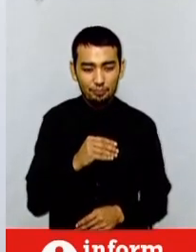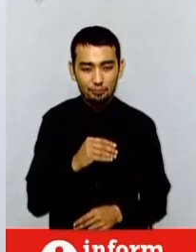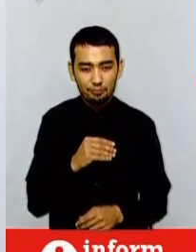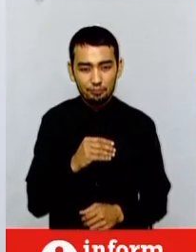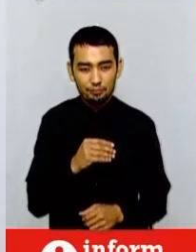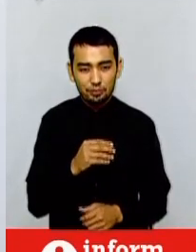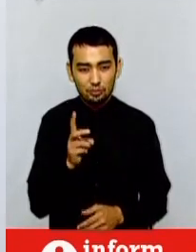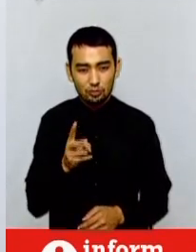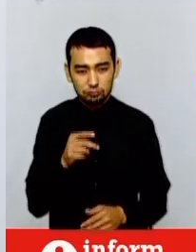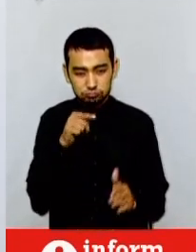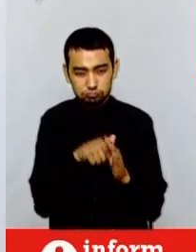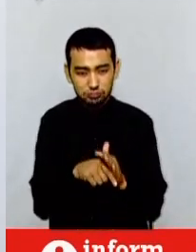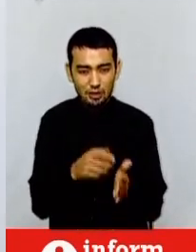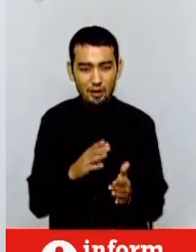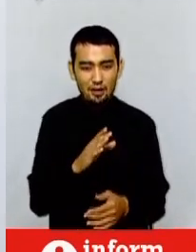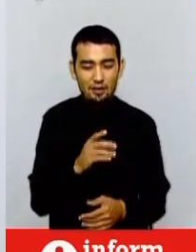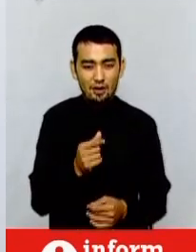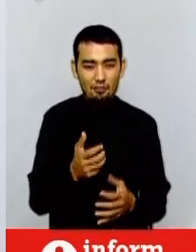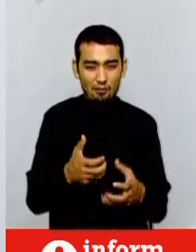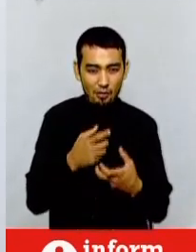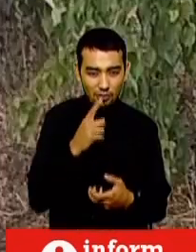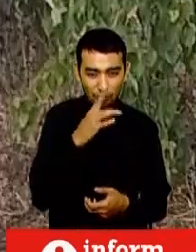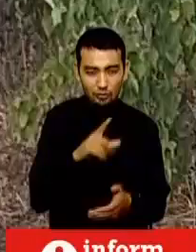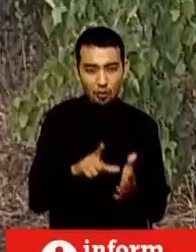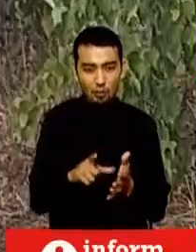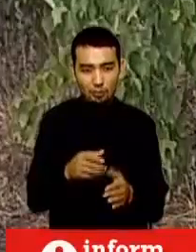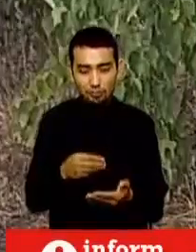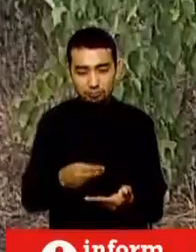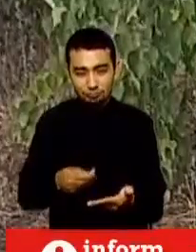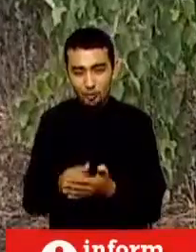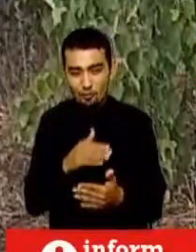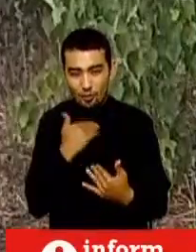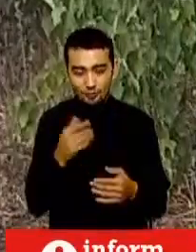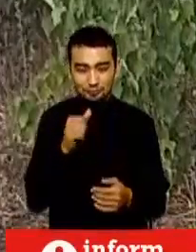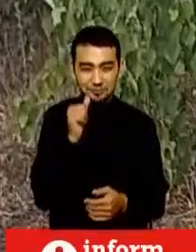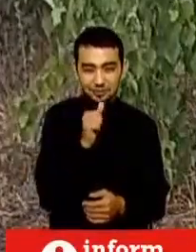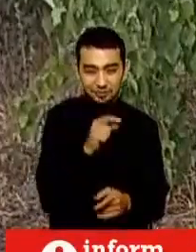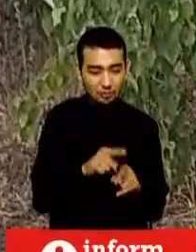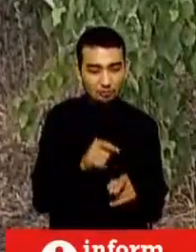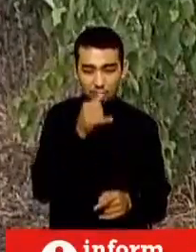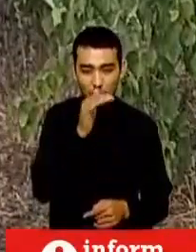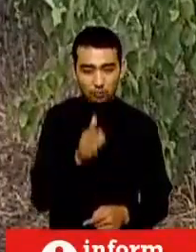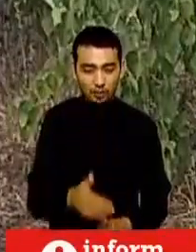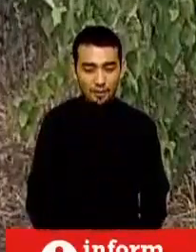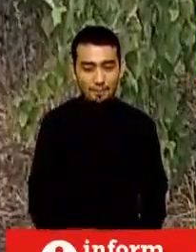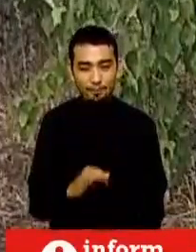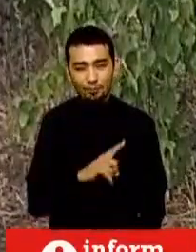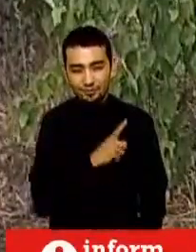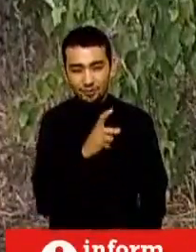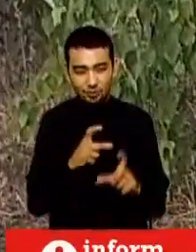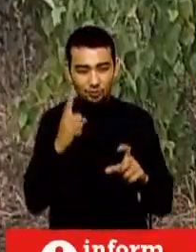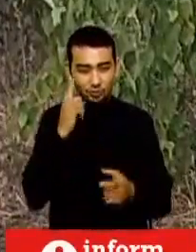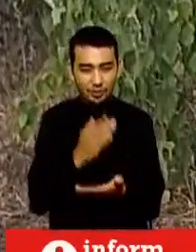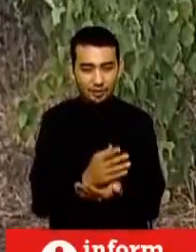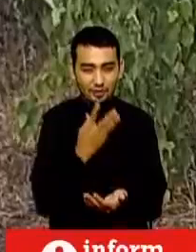какие-то злоупотребления, где-то вывод, чтобы не платить налоги. Однако для того, чтобы механизм заработал, эксперты считают, что необходимо